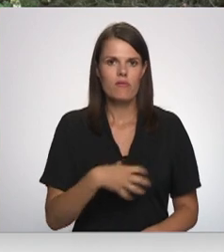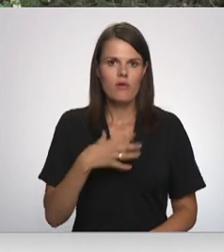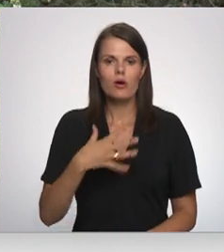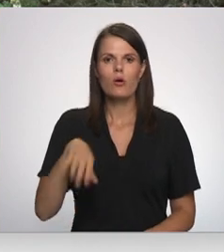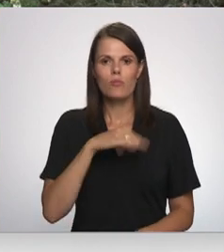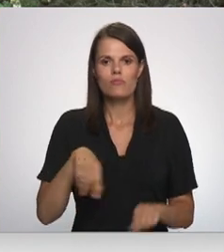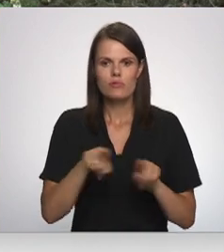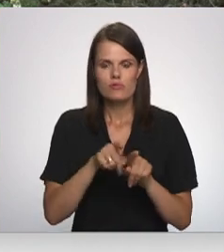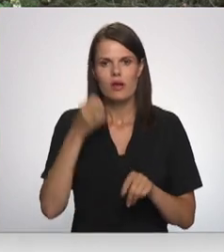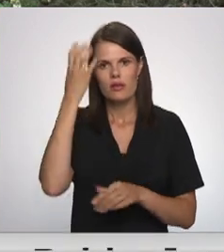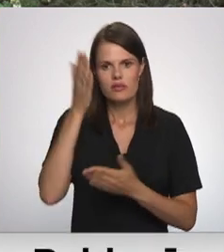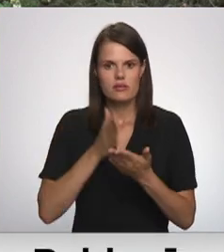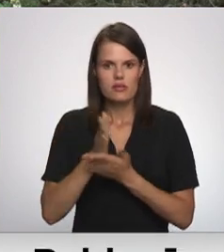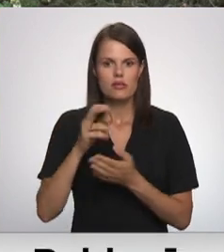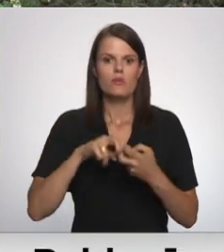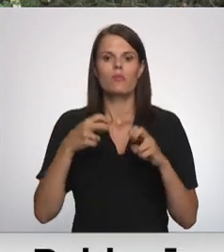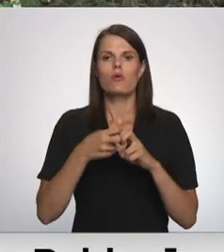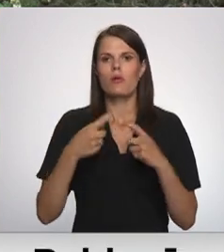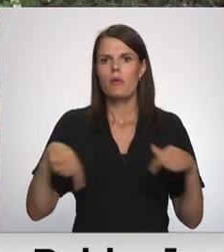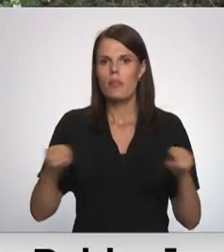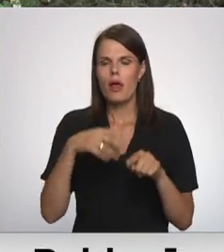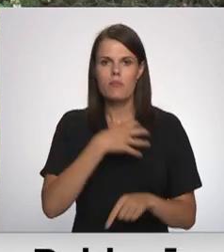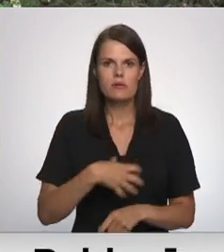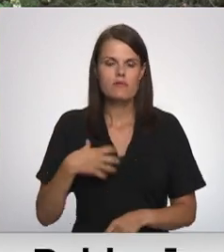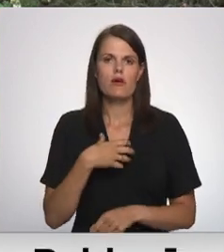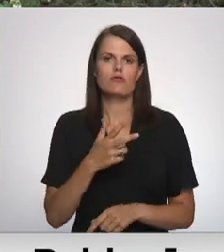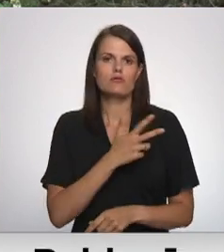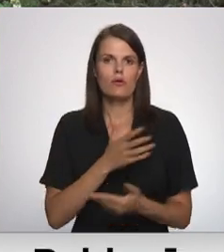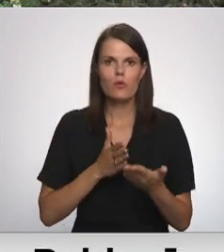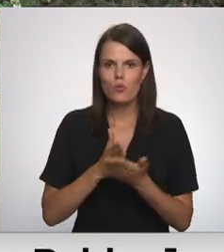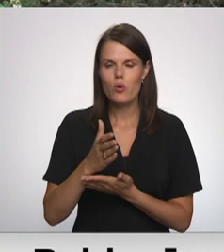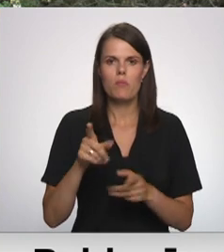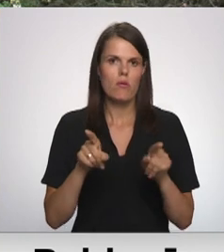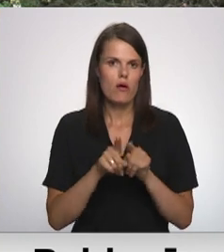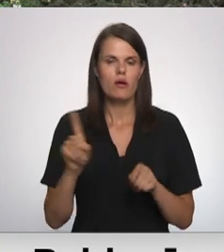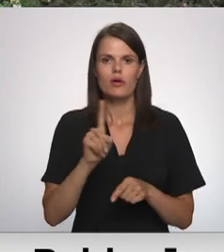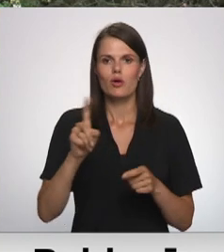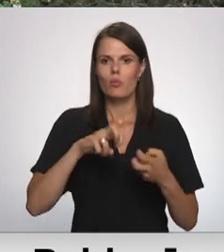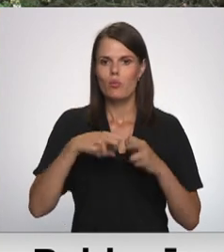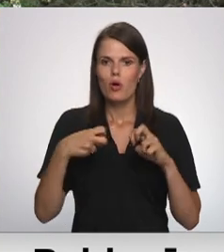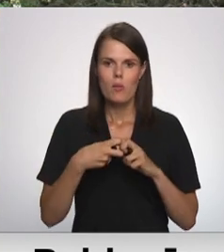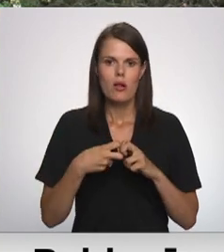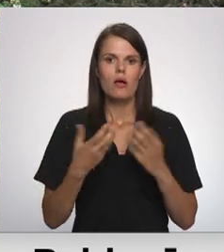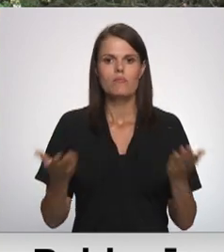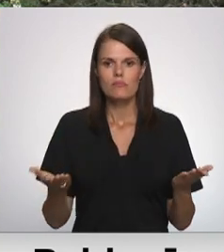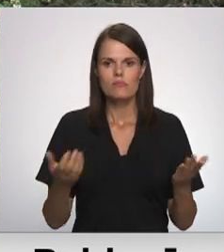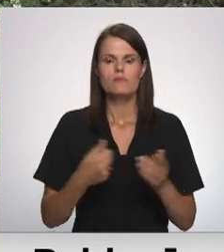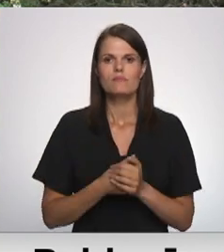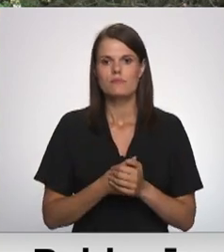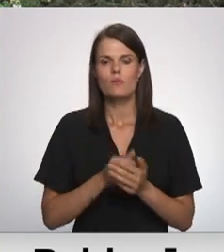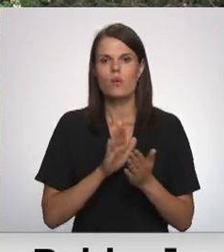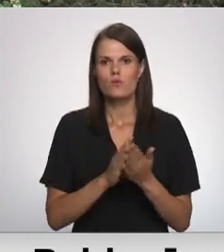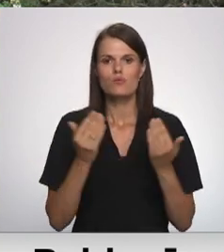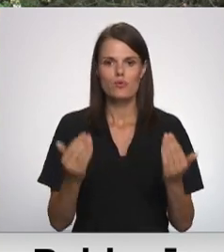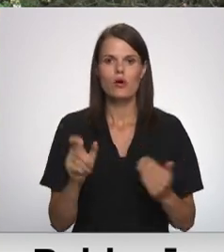deg izglītības jomā, telpas un sociālajā jomā mums arī ir problēmas, tad uz